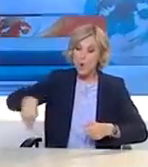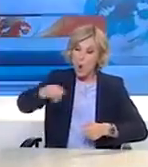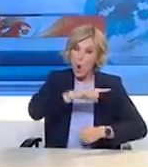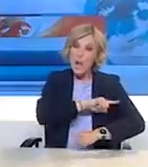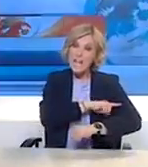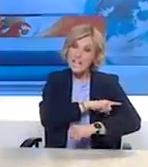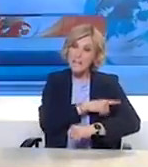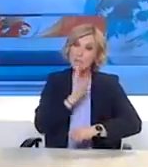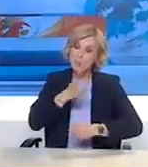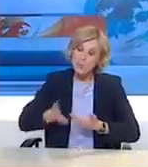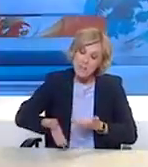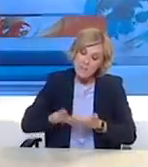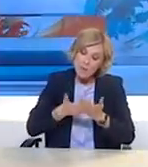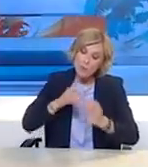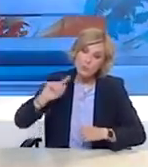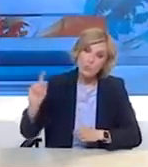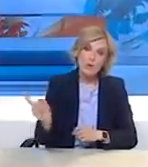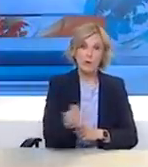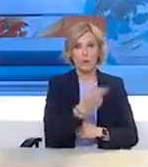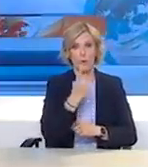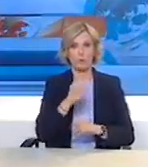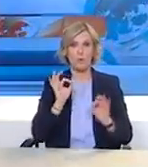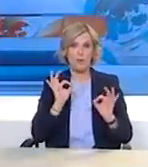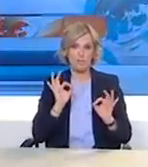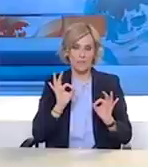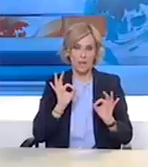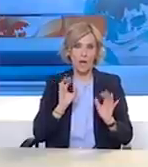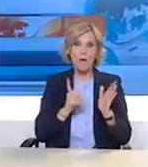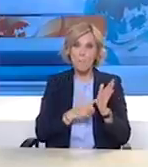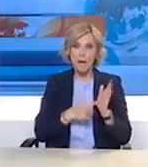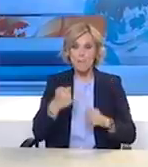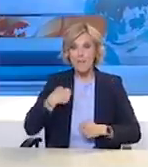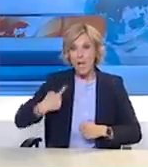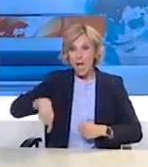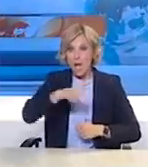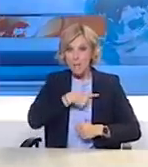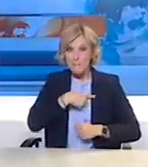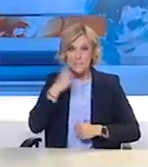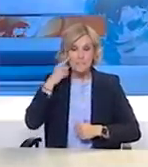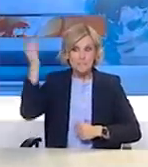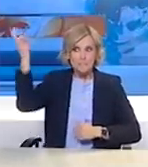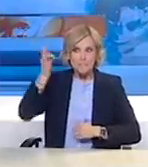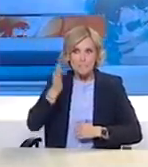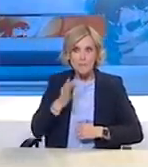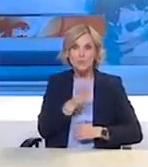να τους βοηθήσουμε όλους. Φυσικά και δεν πρέπει να υπάρξει αστοχία εκ μέρους μας, θα ήταν τραγικό λάθος.